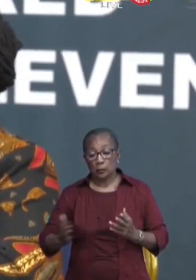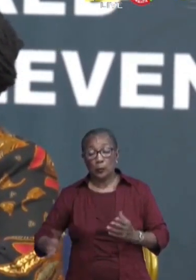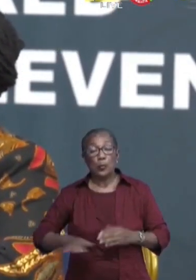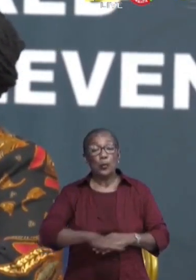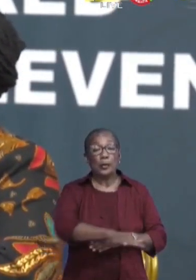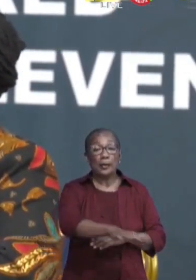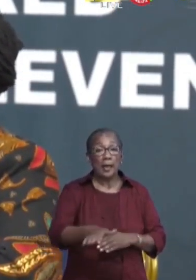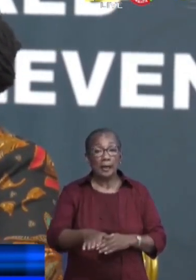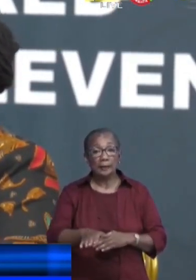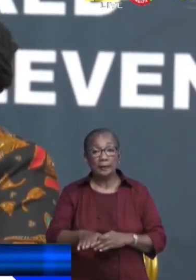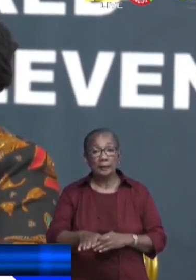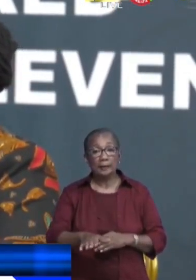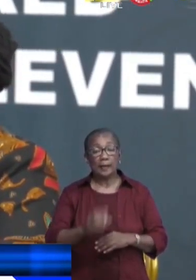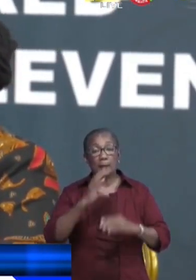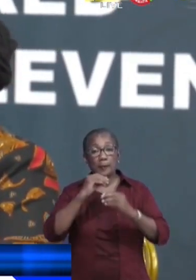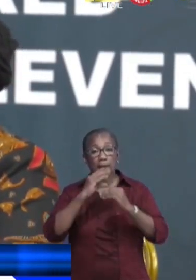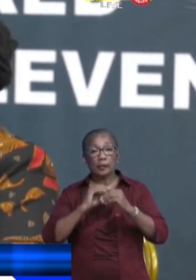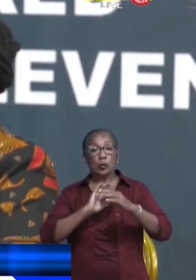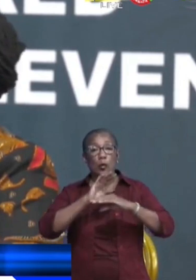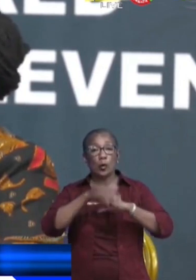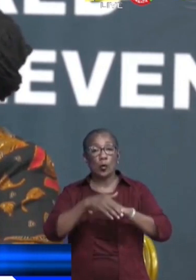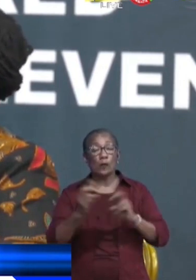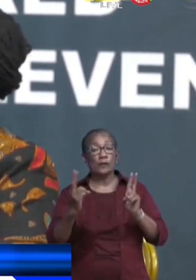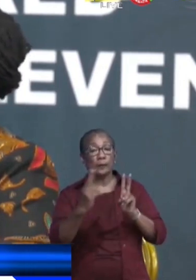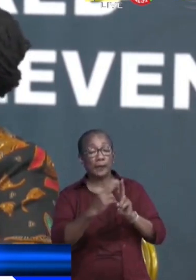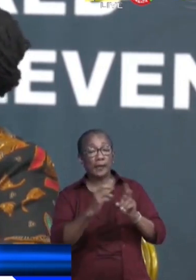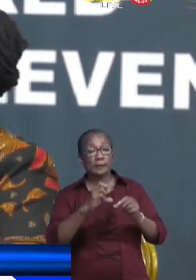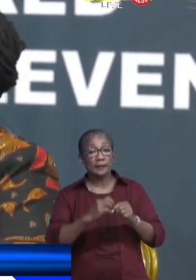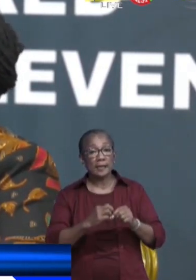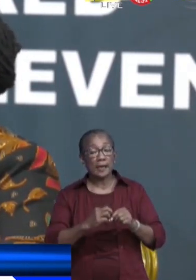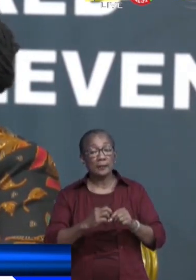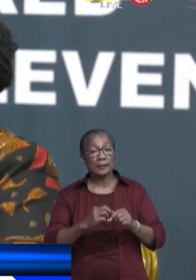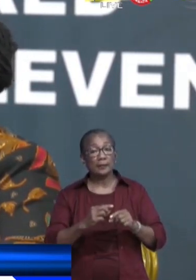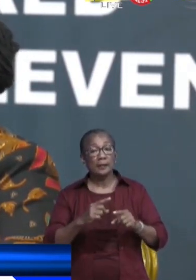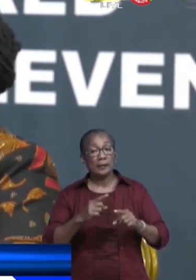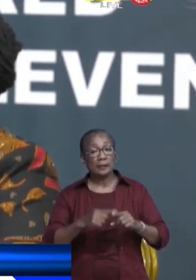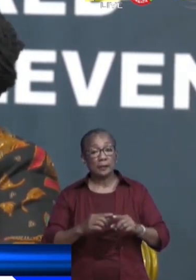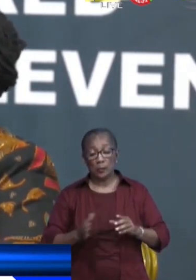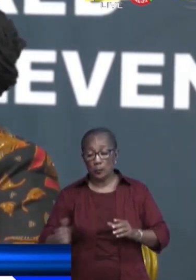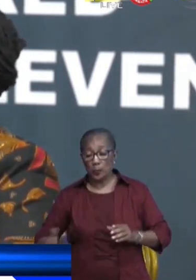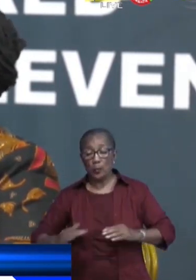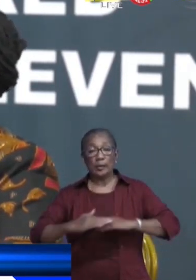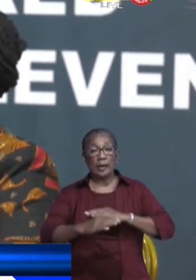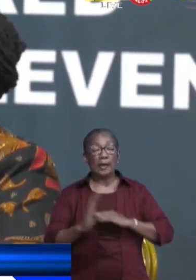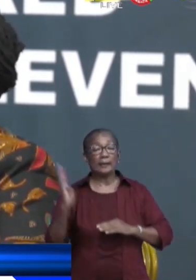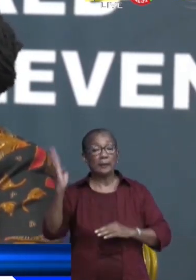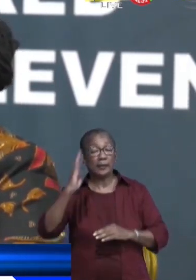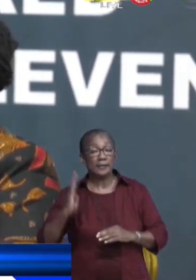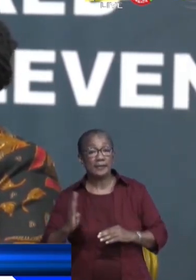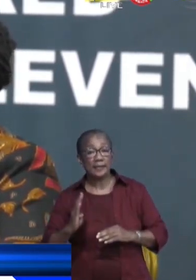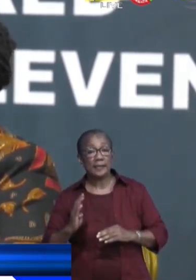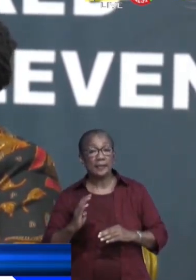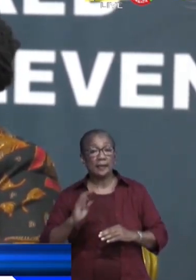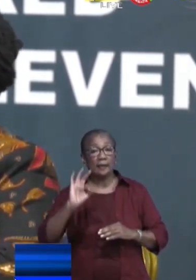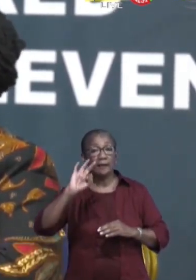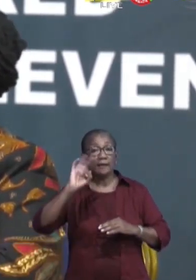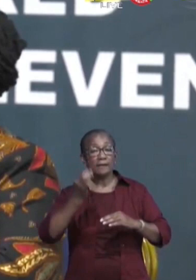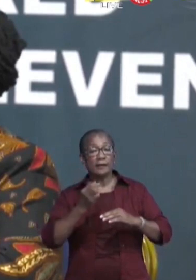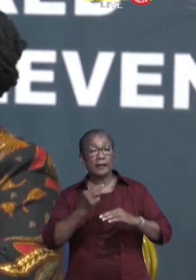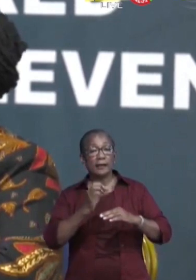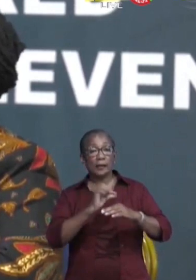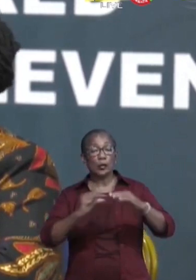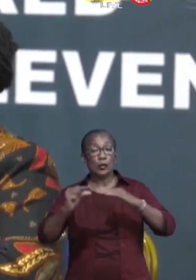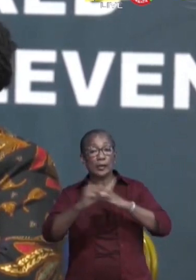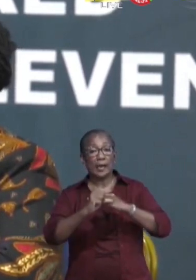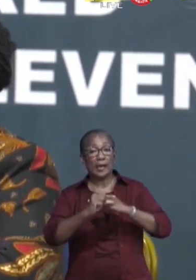en in dat geval praten we dan over partnerschappen of coöperatie. De buurlanden, Brazilië, Frankrijk en